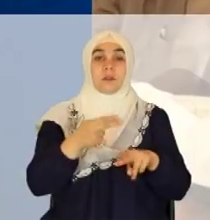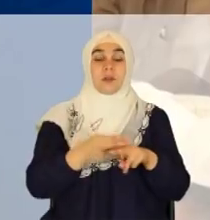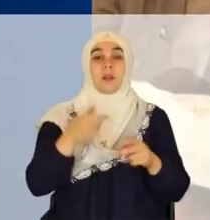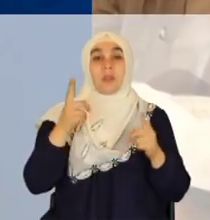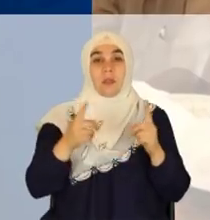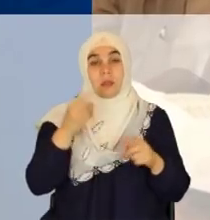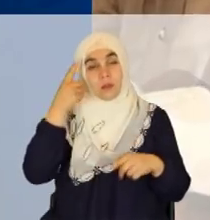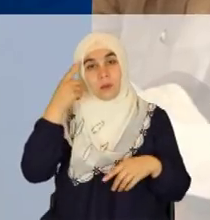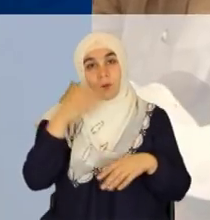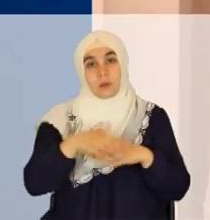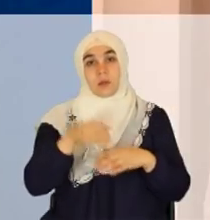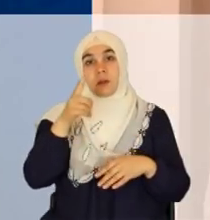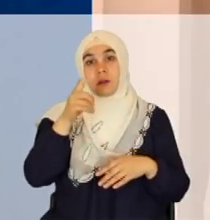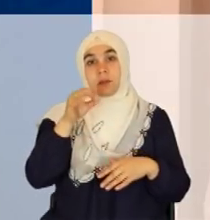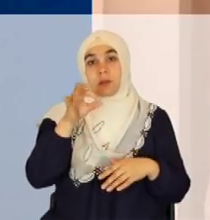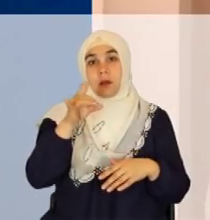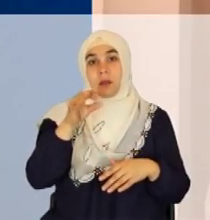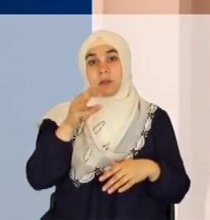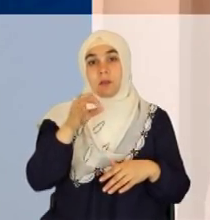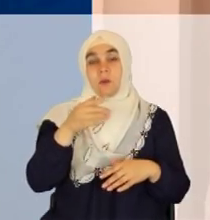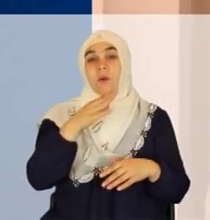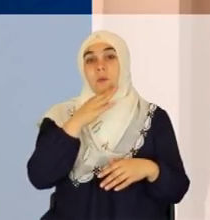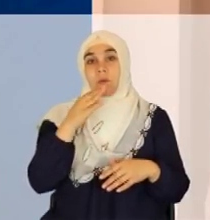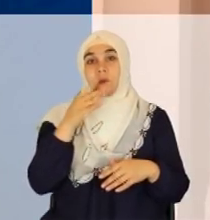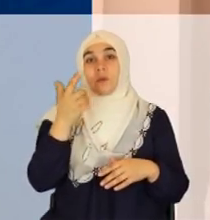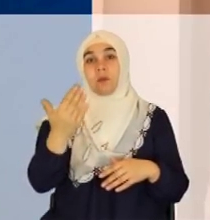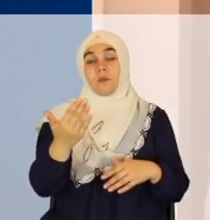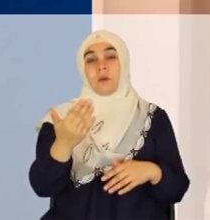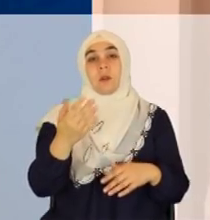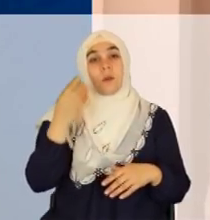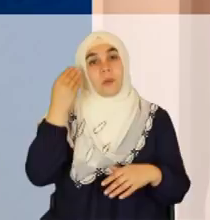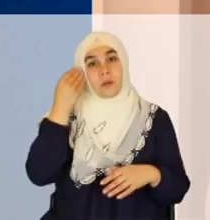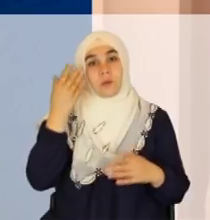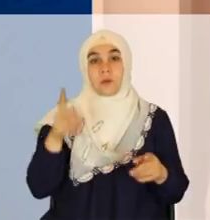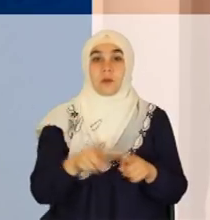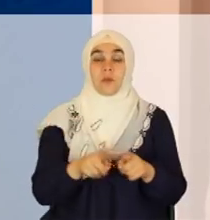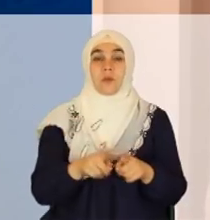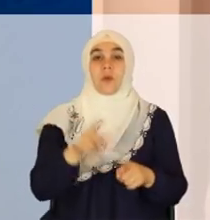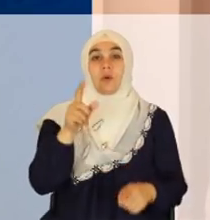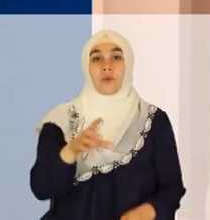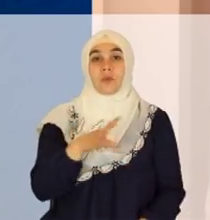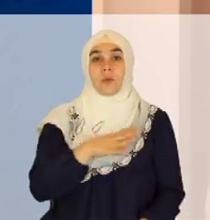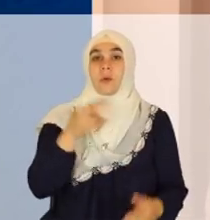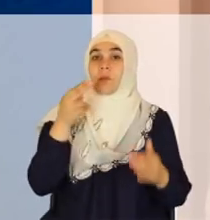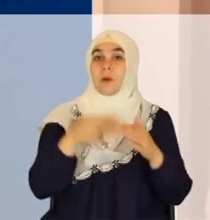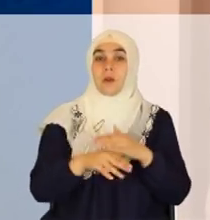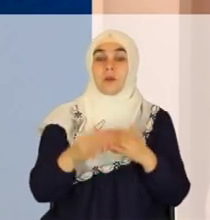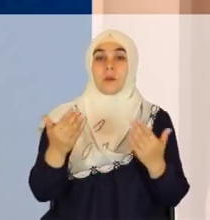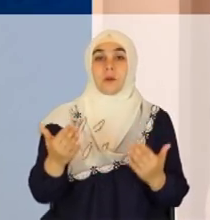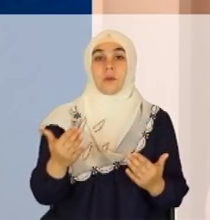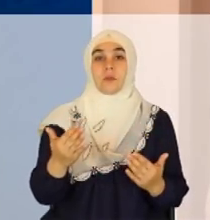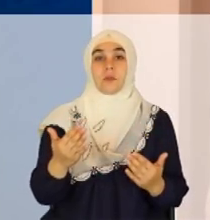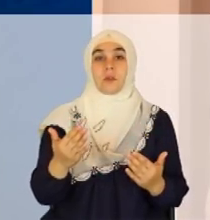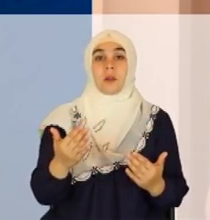Demak, haligi Xizr alayhissalomdagi haqlaridagi ma'lumot shu. U kishini payg'ambar